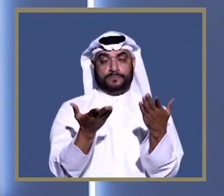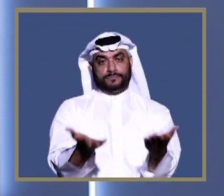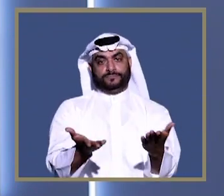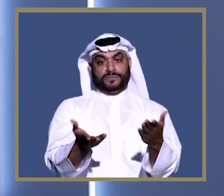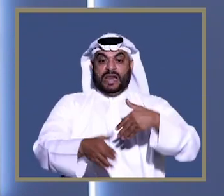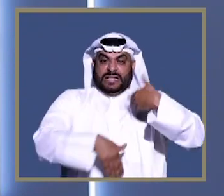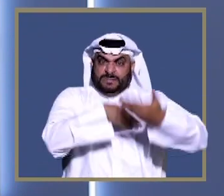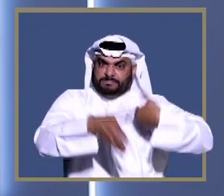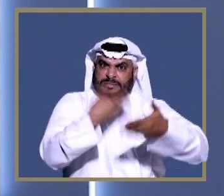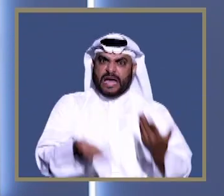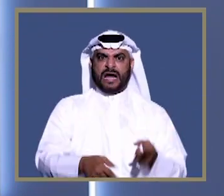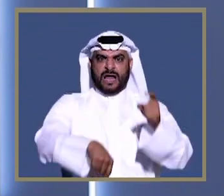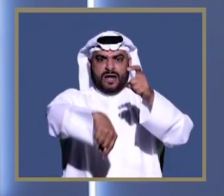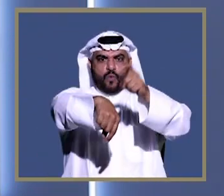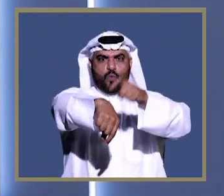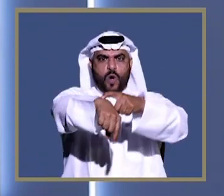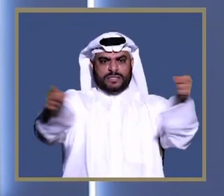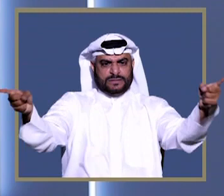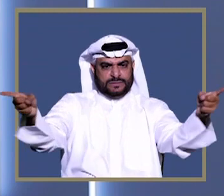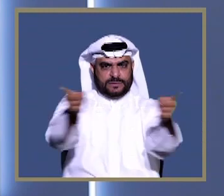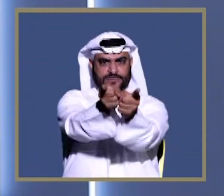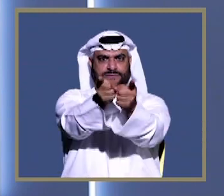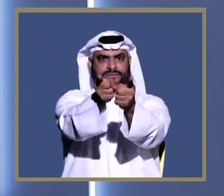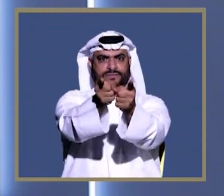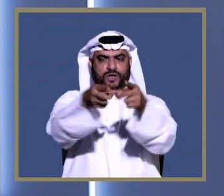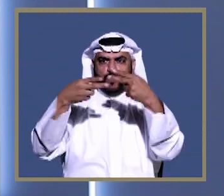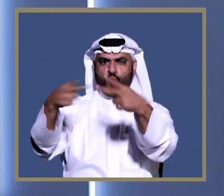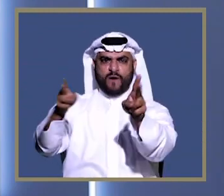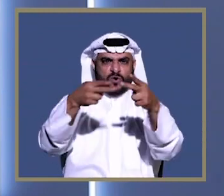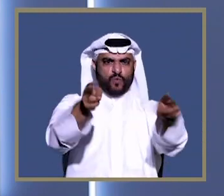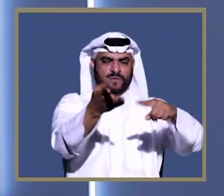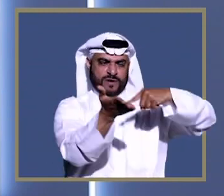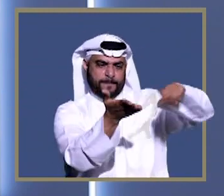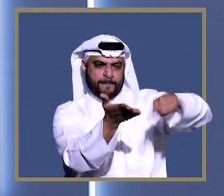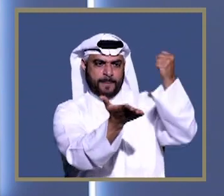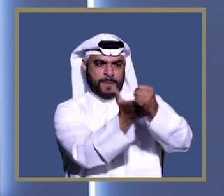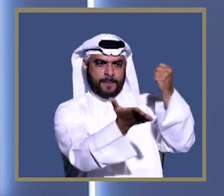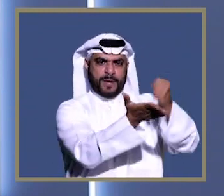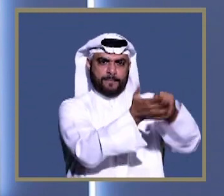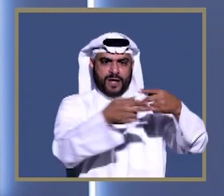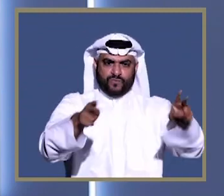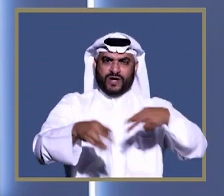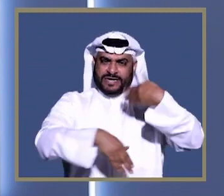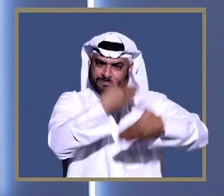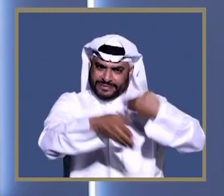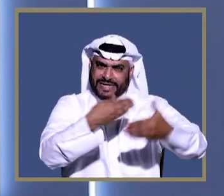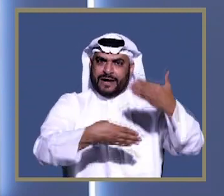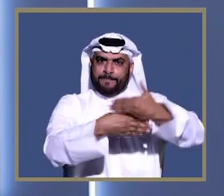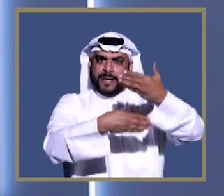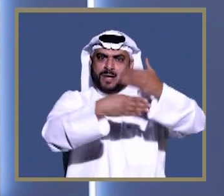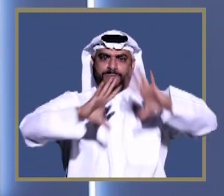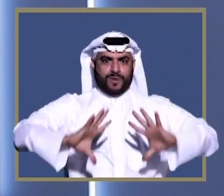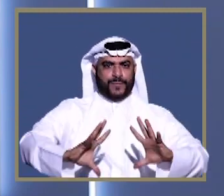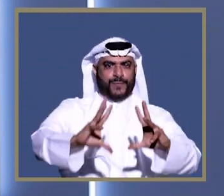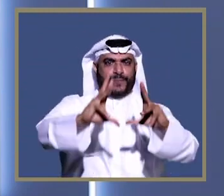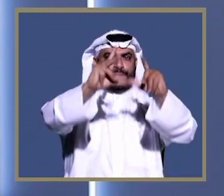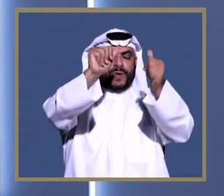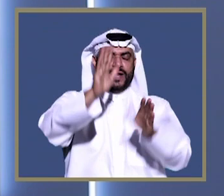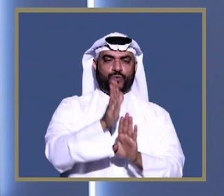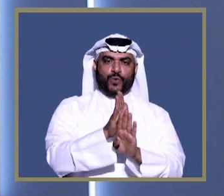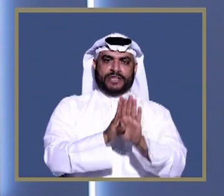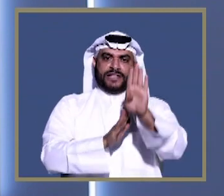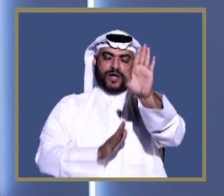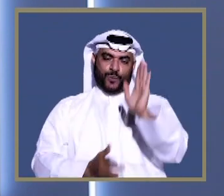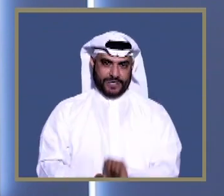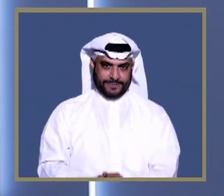الموافقة. فإذا قدرنا نقلص ونقلل هذه الموافقات راح نقدر ننجز ونسرع من عملية